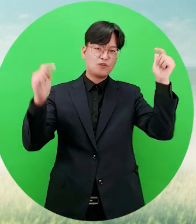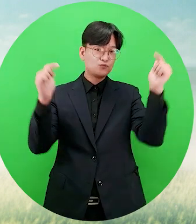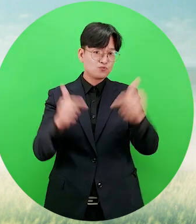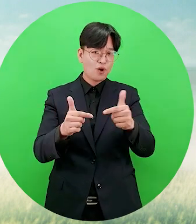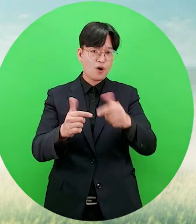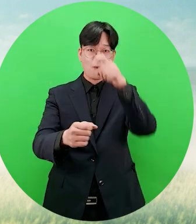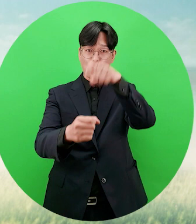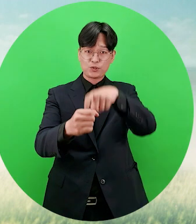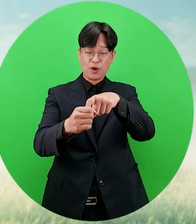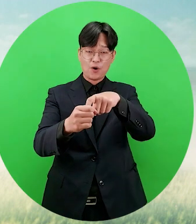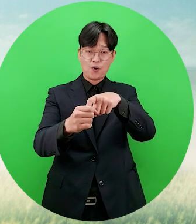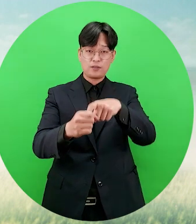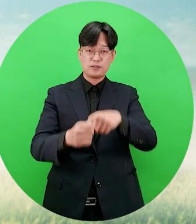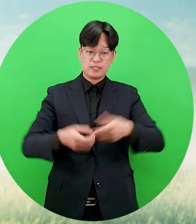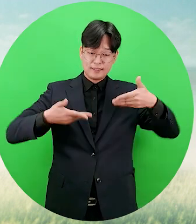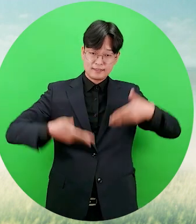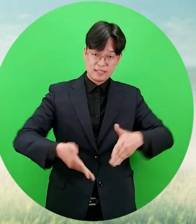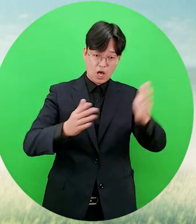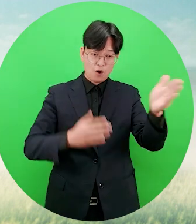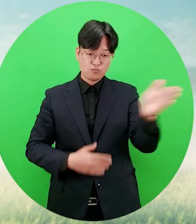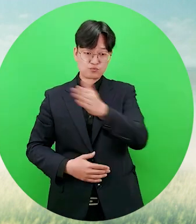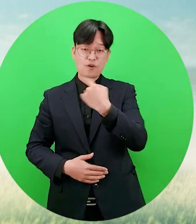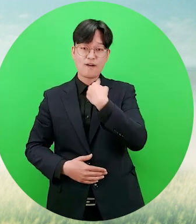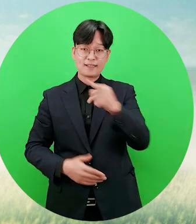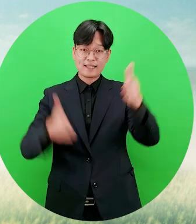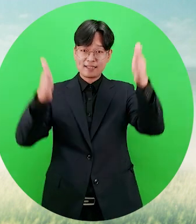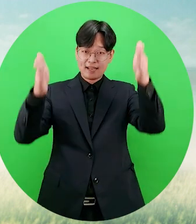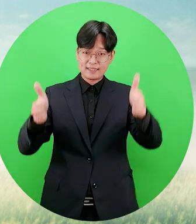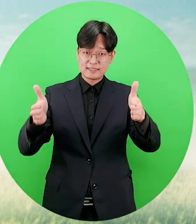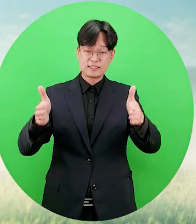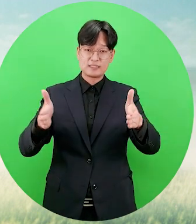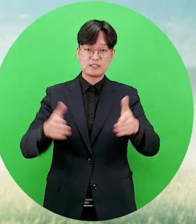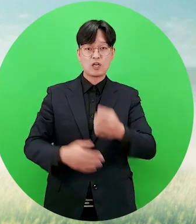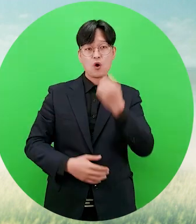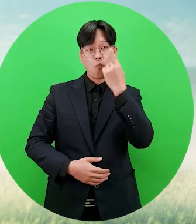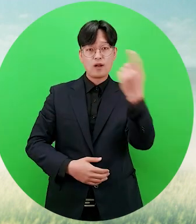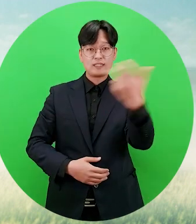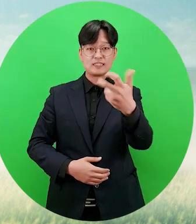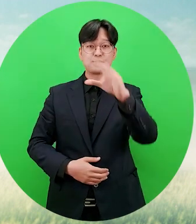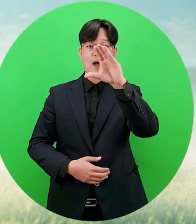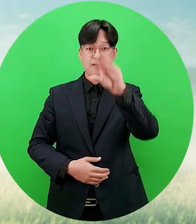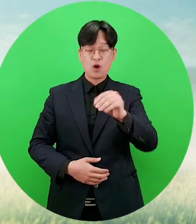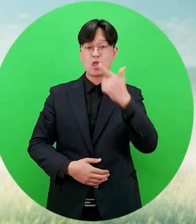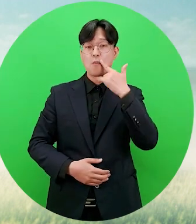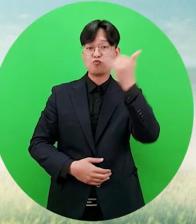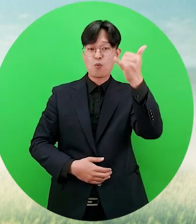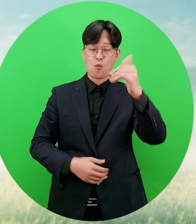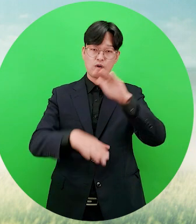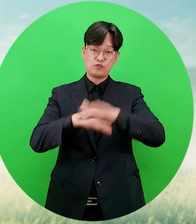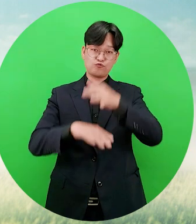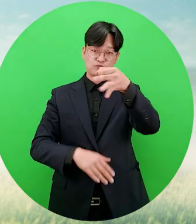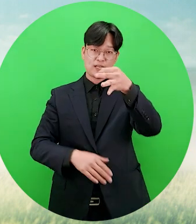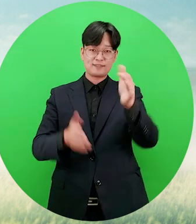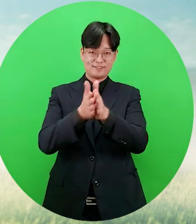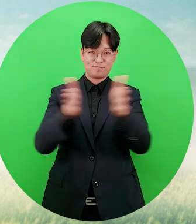위해 0세에서 1세 아동에게 최대 월 70만 원의 부모급여를